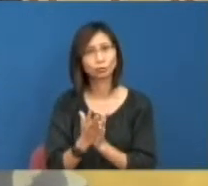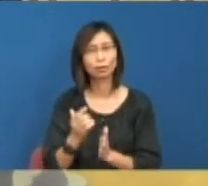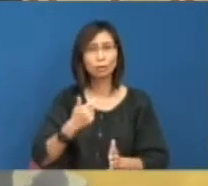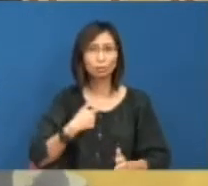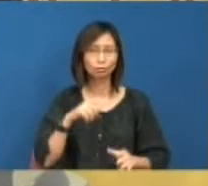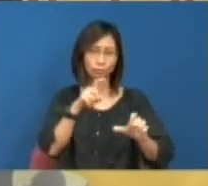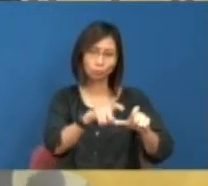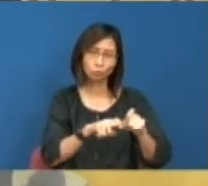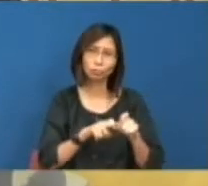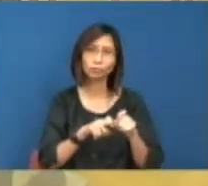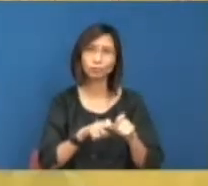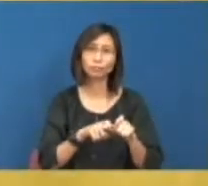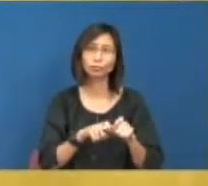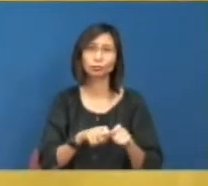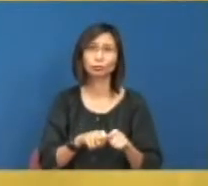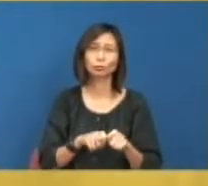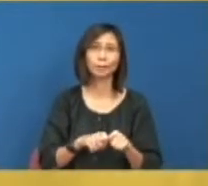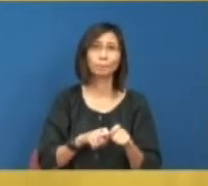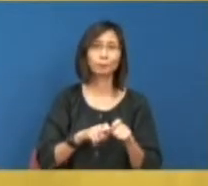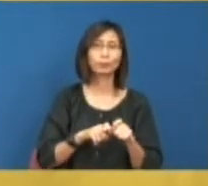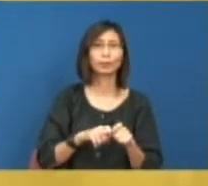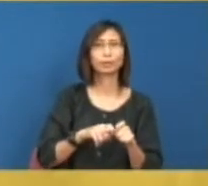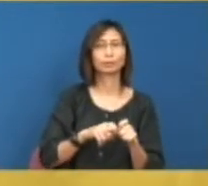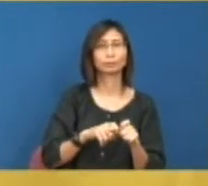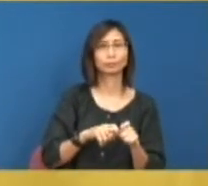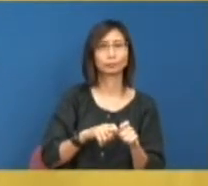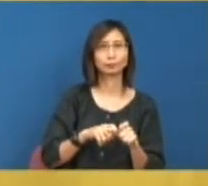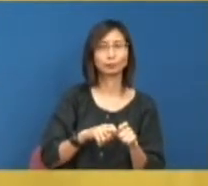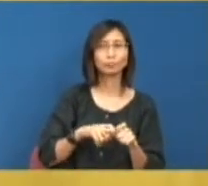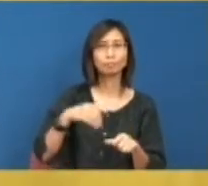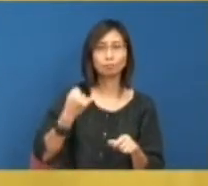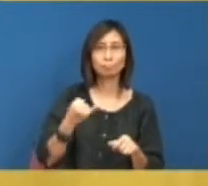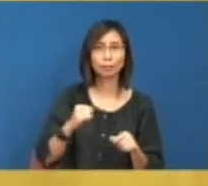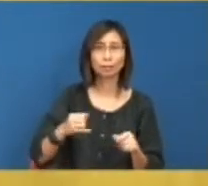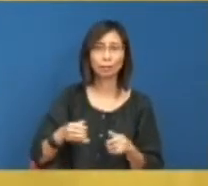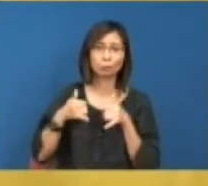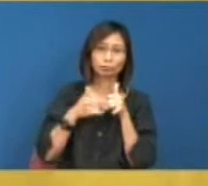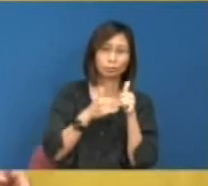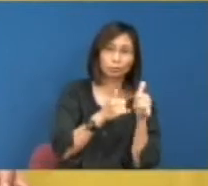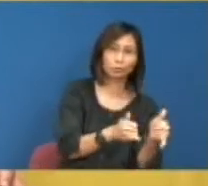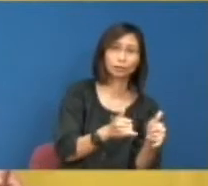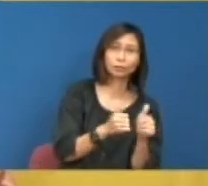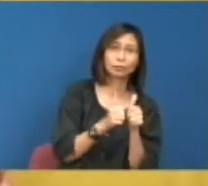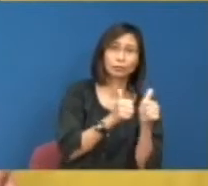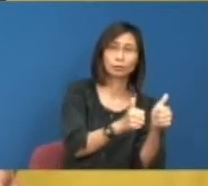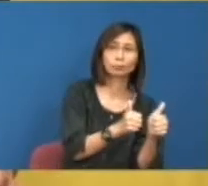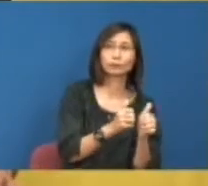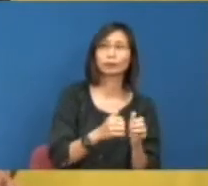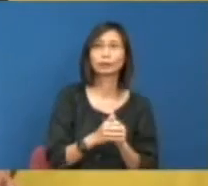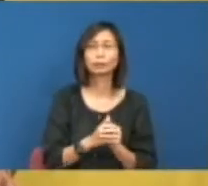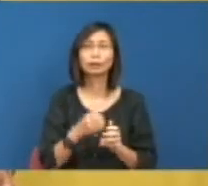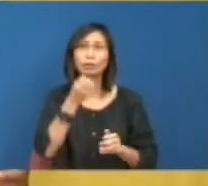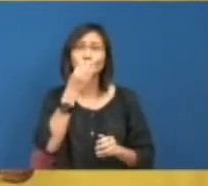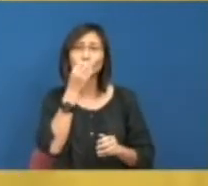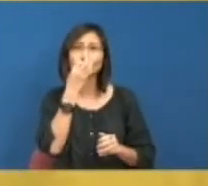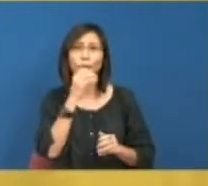係受到通脹嘅影響，我哋嘅工資唔能夠跟翻呢個我哋香港嘅國